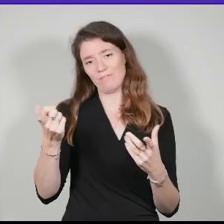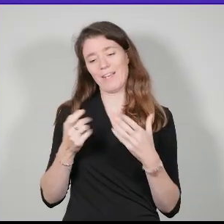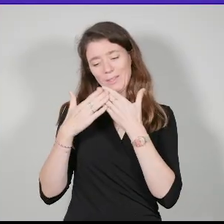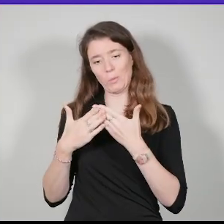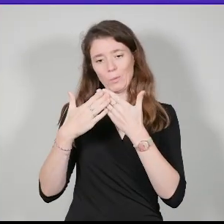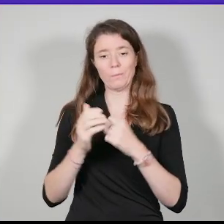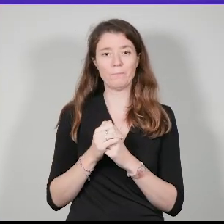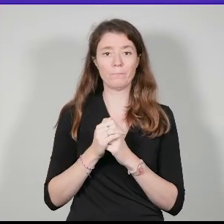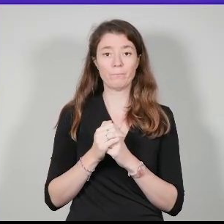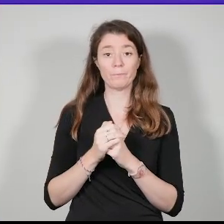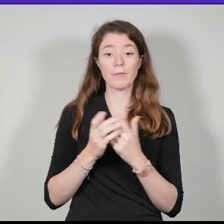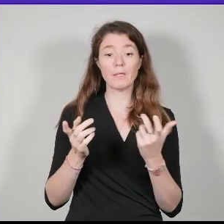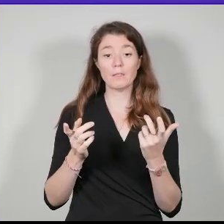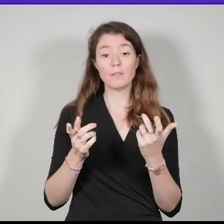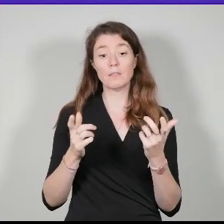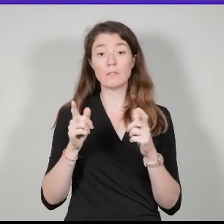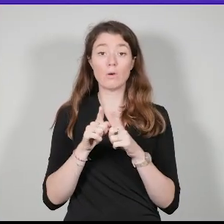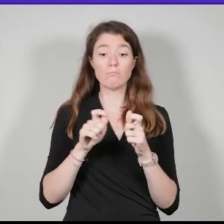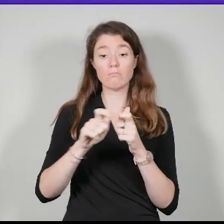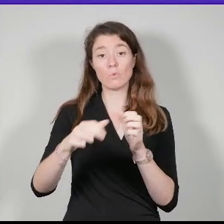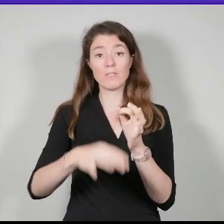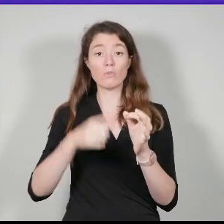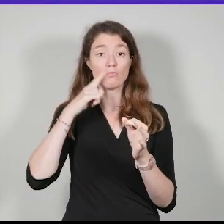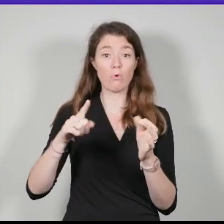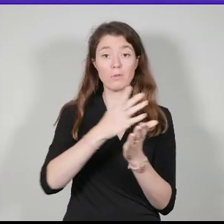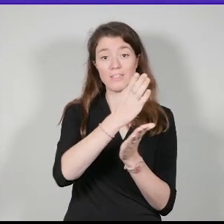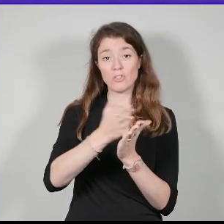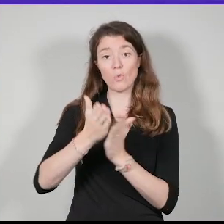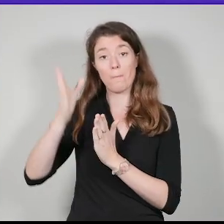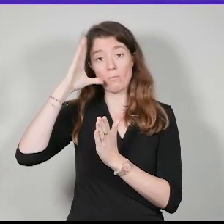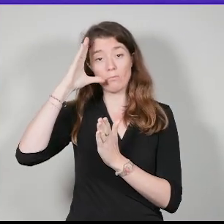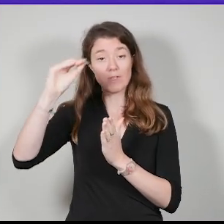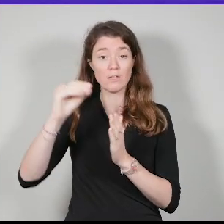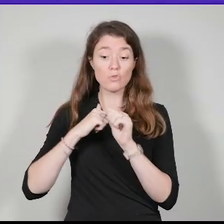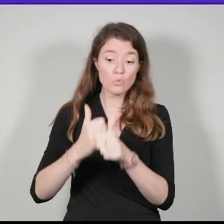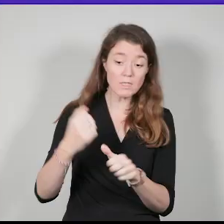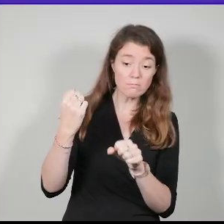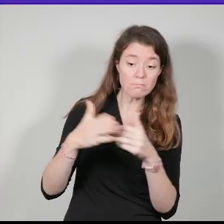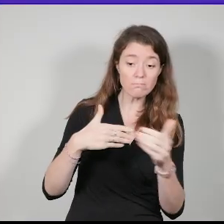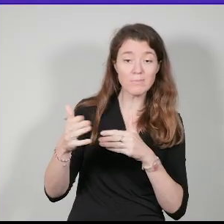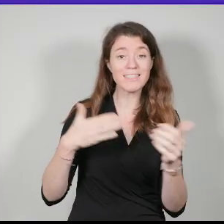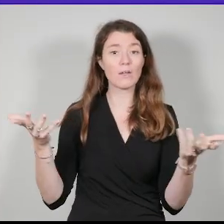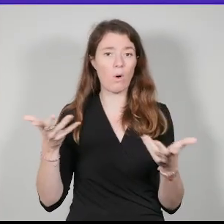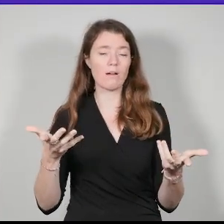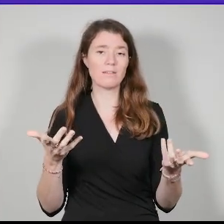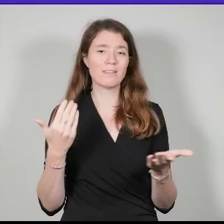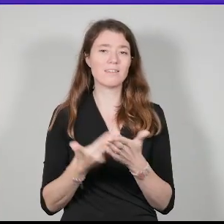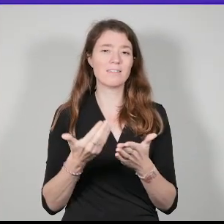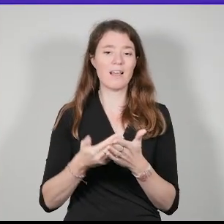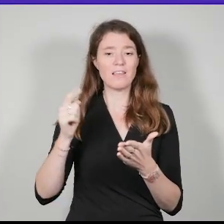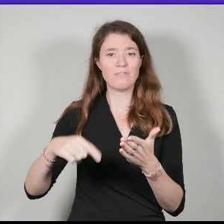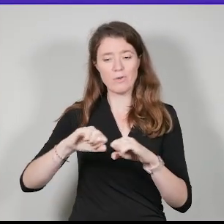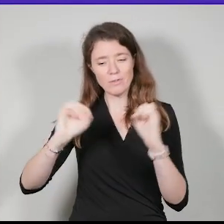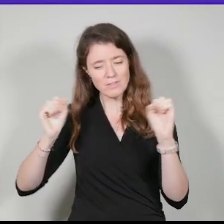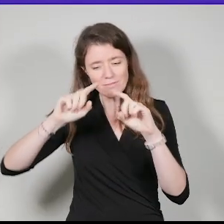et que cet impact sur les trajectoires professionnelles, il va dépendre du type d'emploi qu'elles font. Et c'est là où il faut qu'on aille un petit peu plus